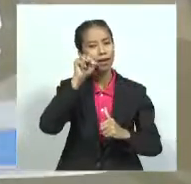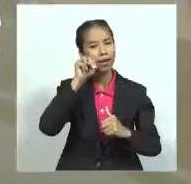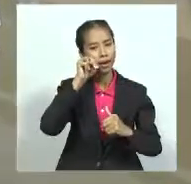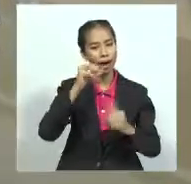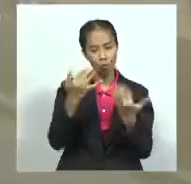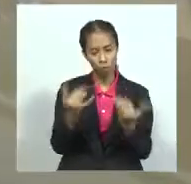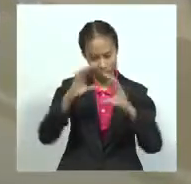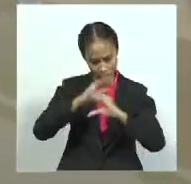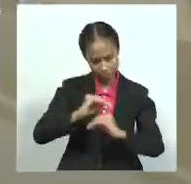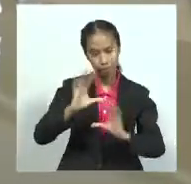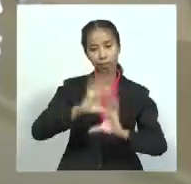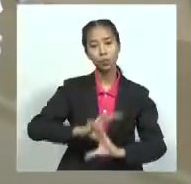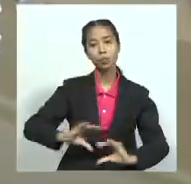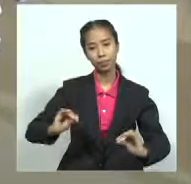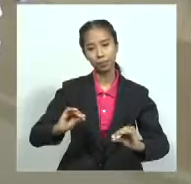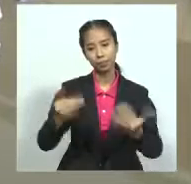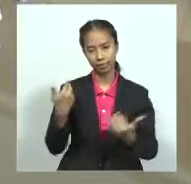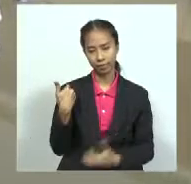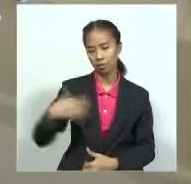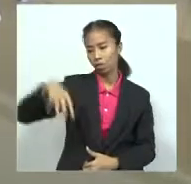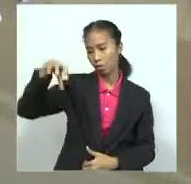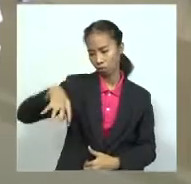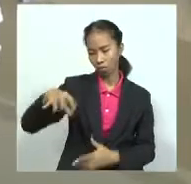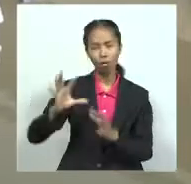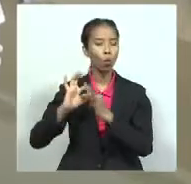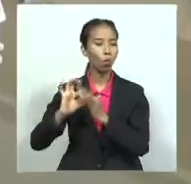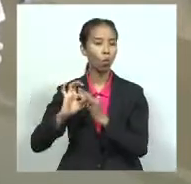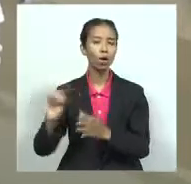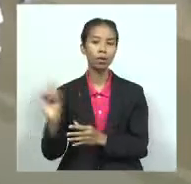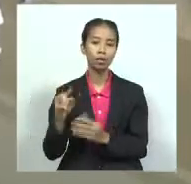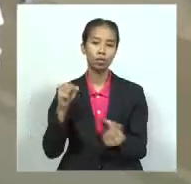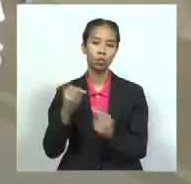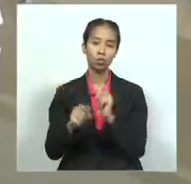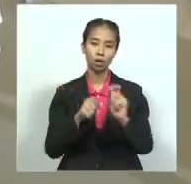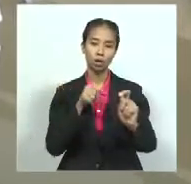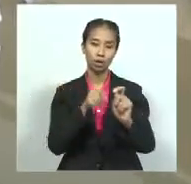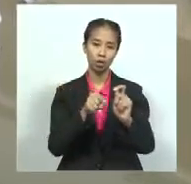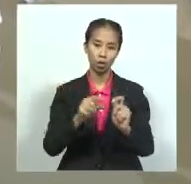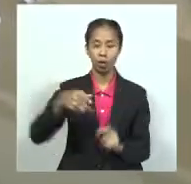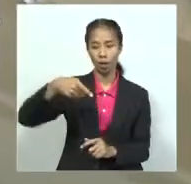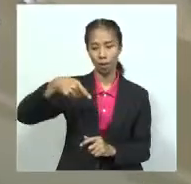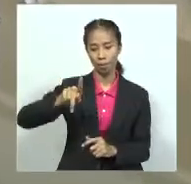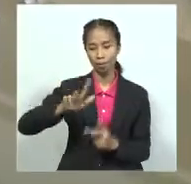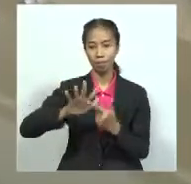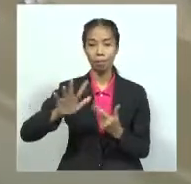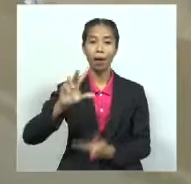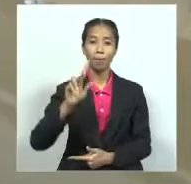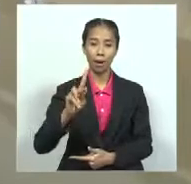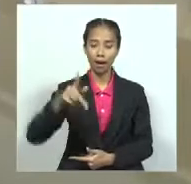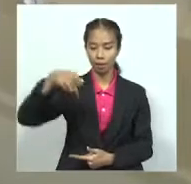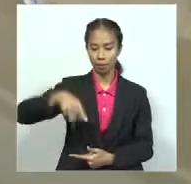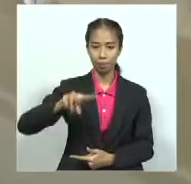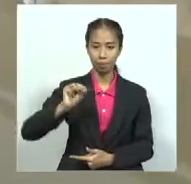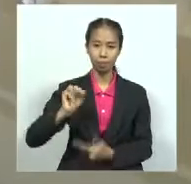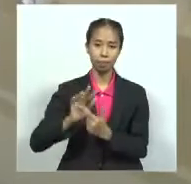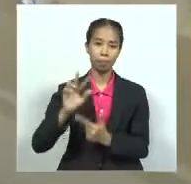ดภายในค่ำคืนนี้มีอีกหนึ่งพื้นที่ค่ะที่น่าเป็นห่วงก็คือพื้นที่รับน้ำอย่างอำเภอปากพนังนะคะซึ่งทางกรมชลประทานแล้วก็